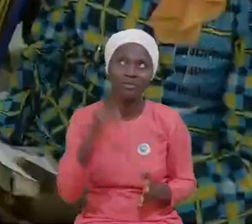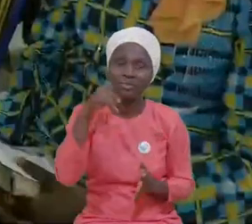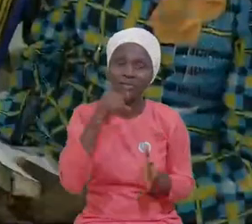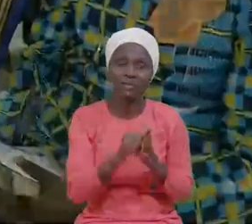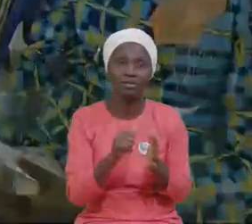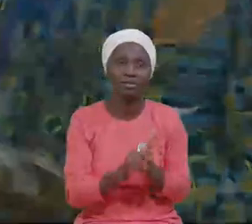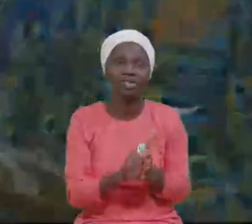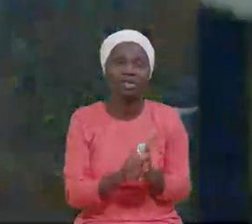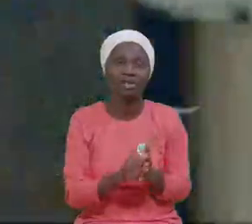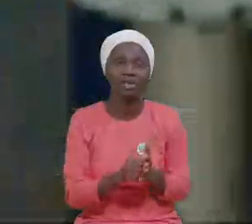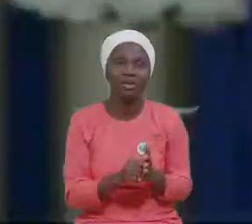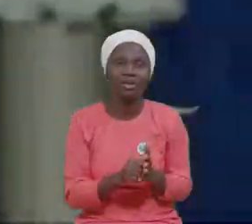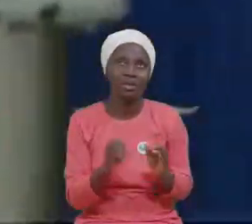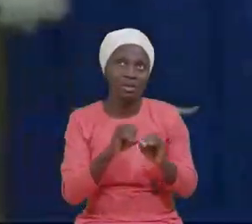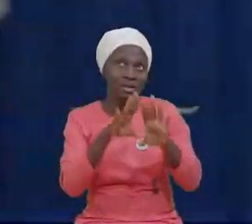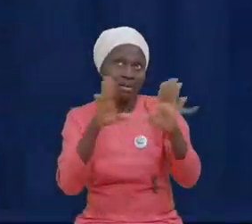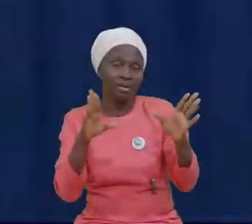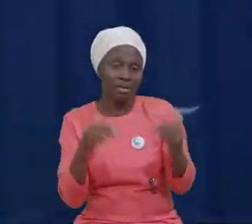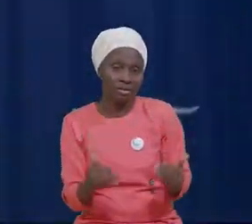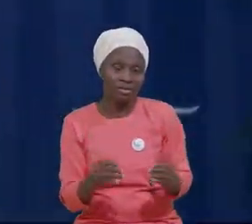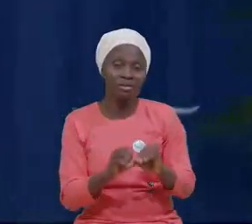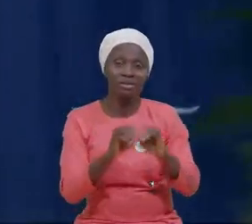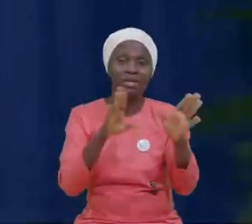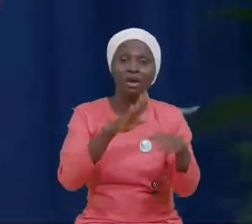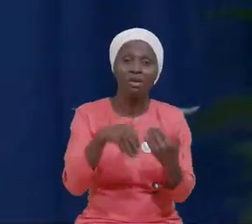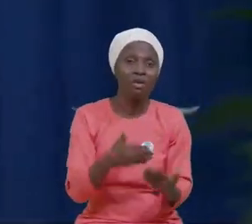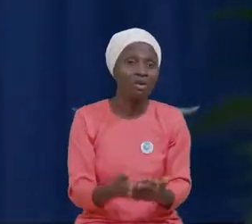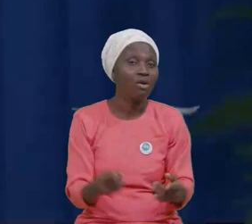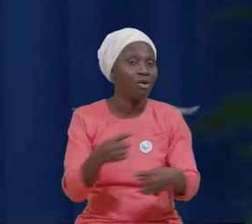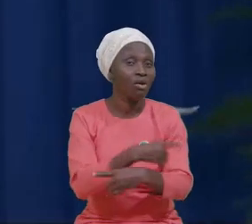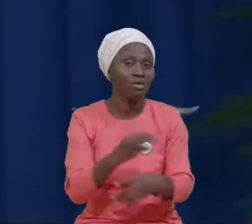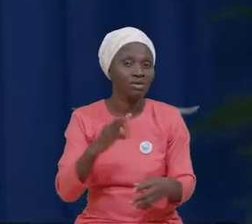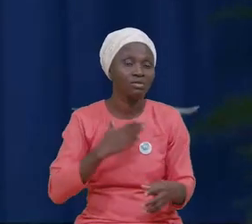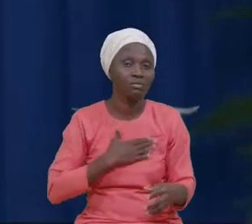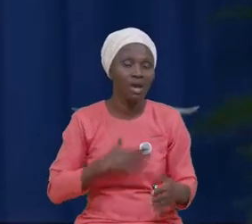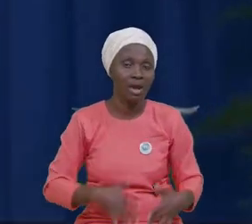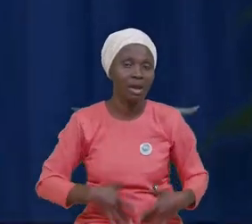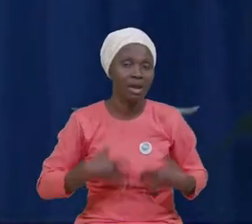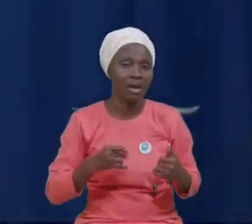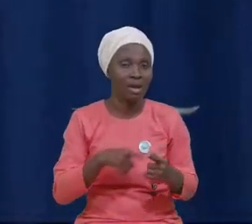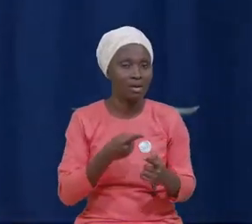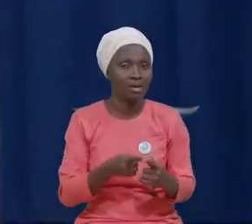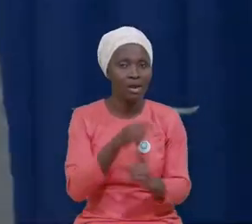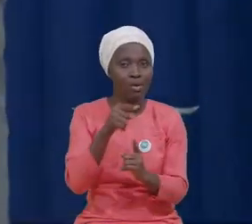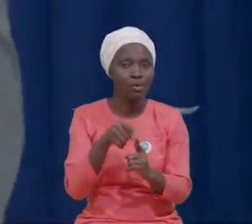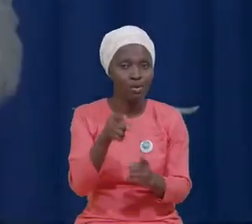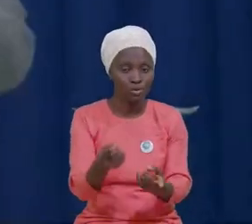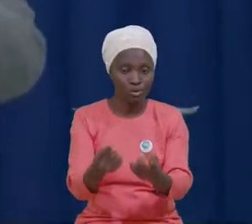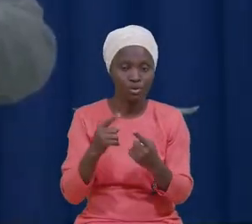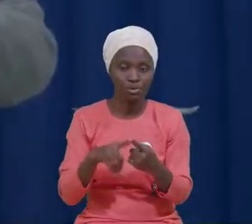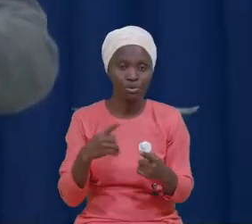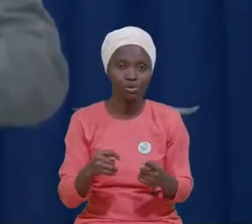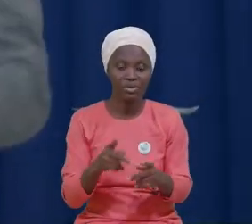Et il dit, je brille maintenant et je brille tous les jours de ma vie. Et ensuite, quand nous